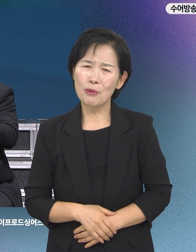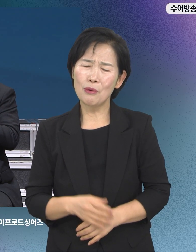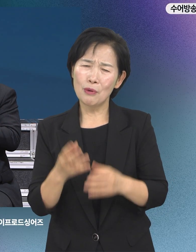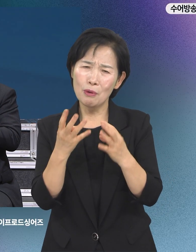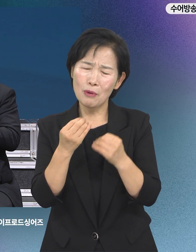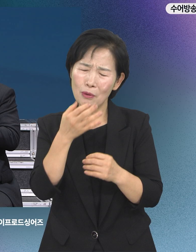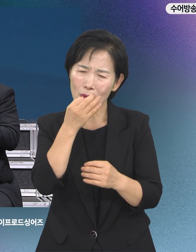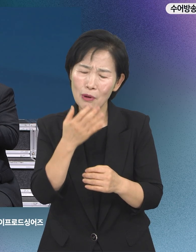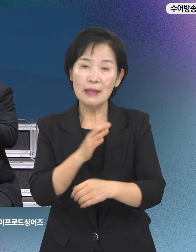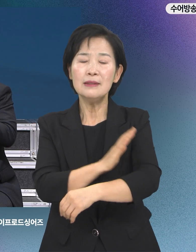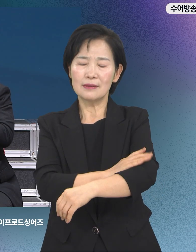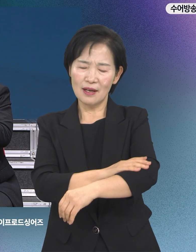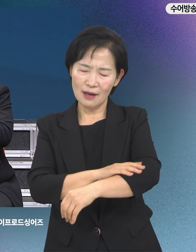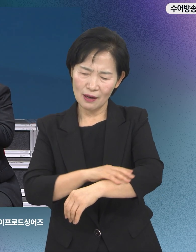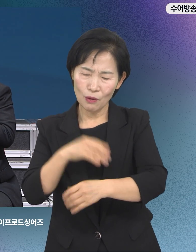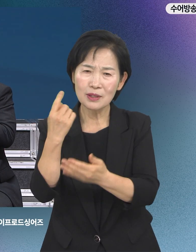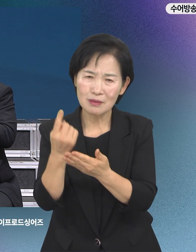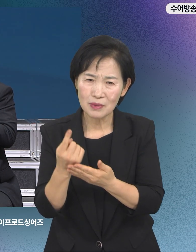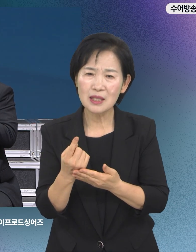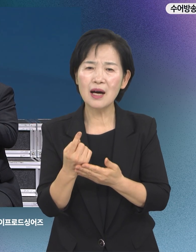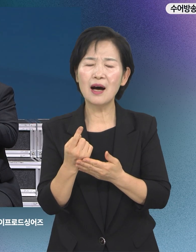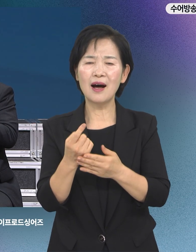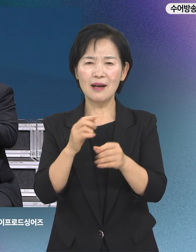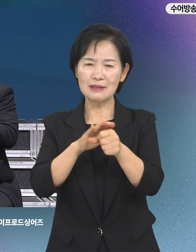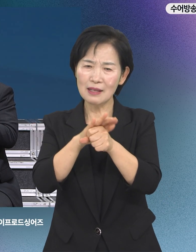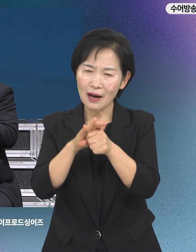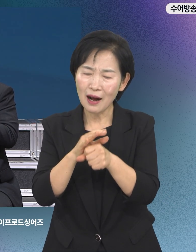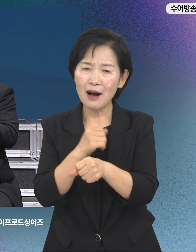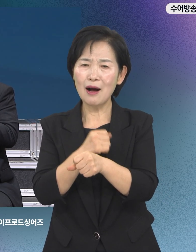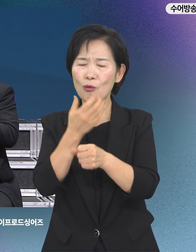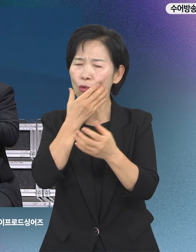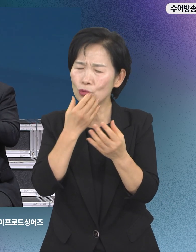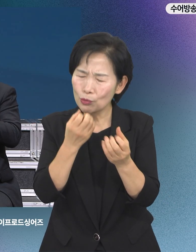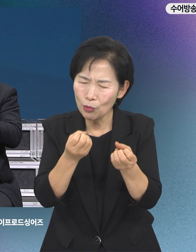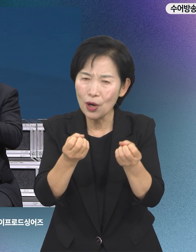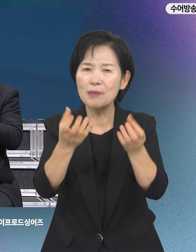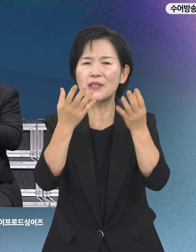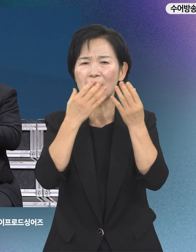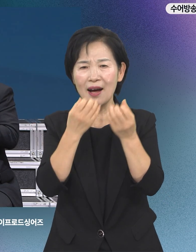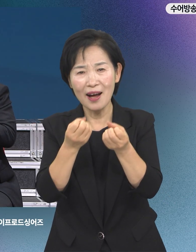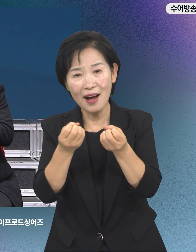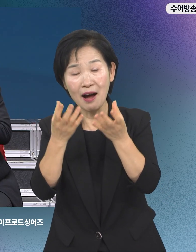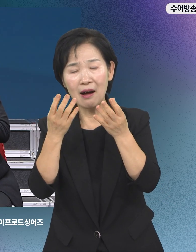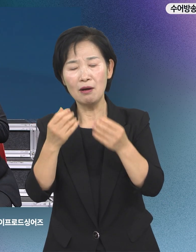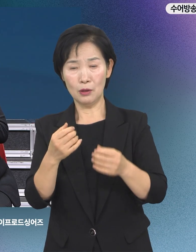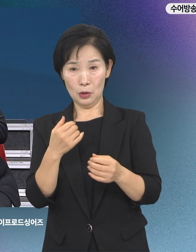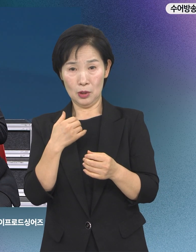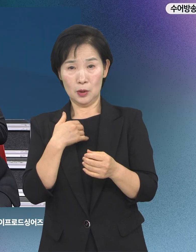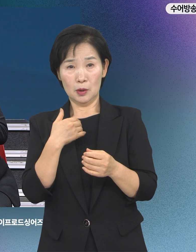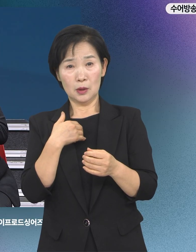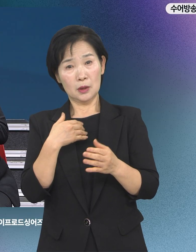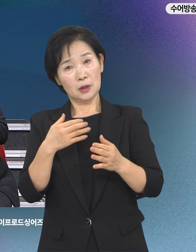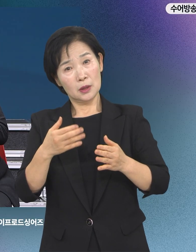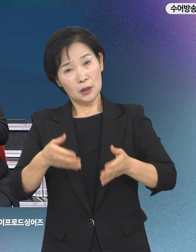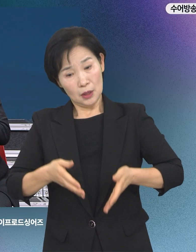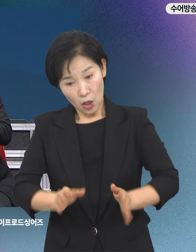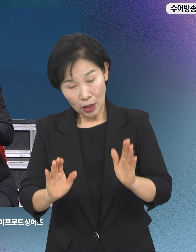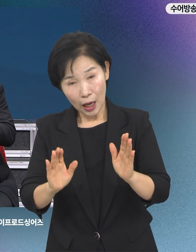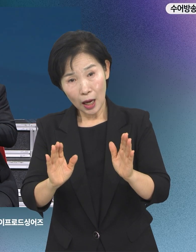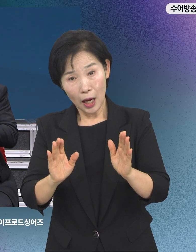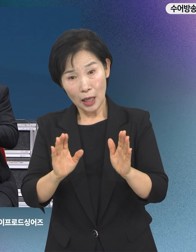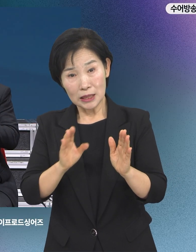잘 오셨습니다. 사랑하고 축복합니다. 저는 태어나서 처음 받아보는